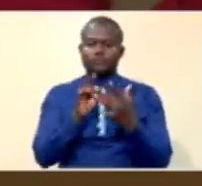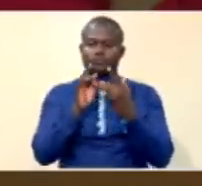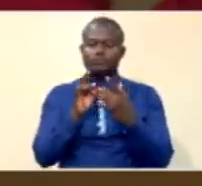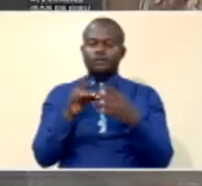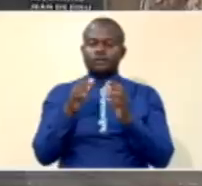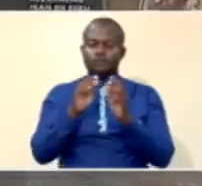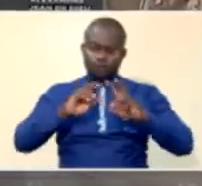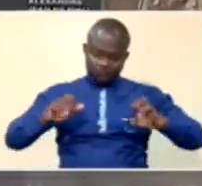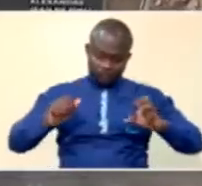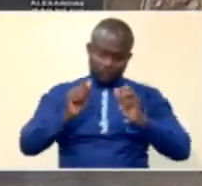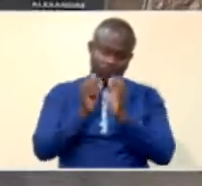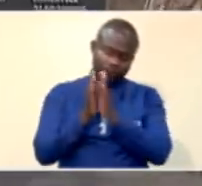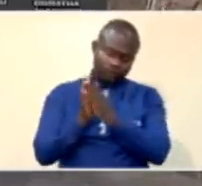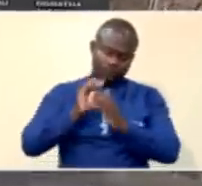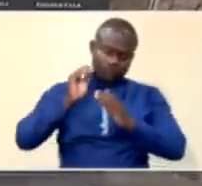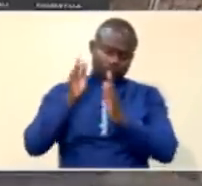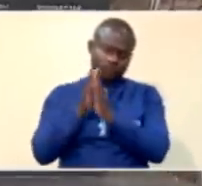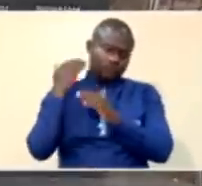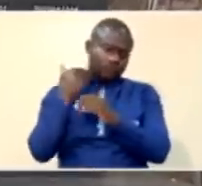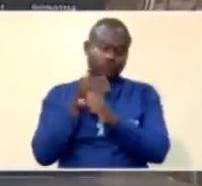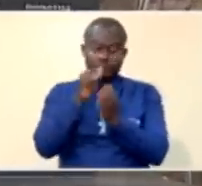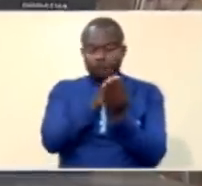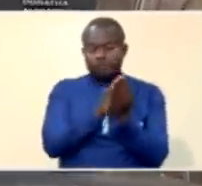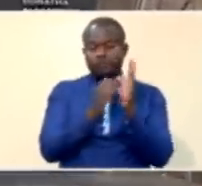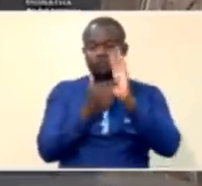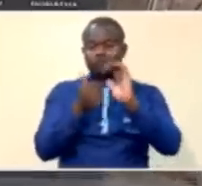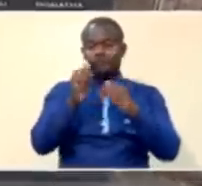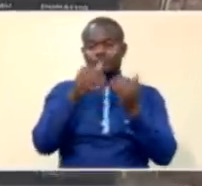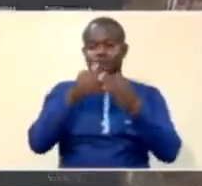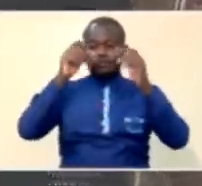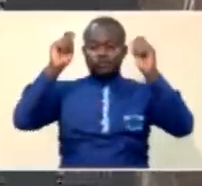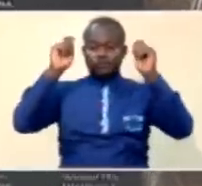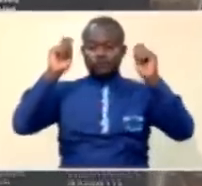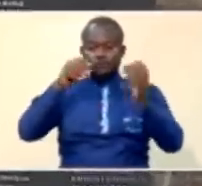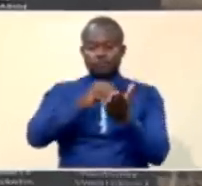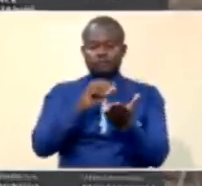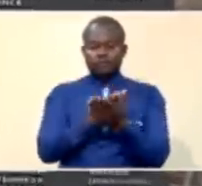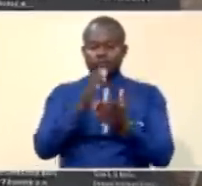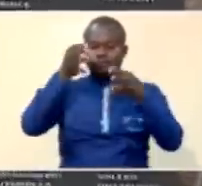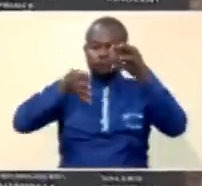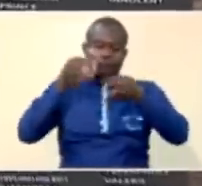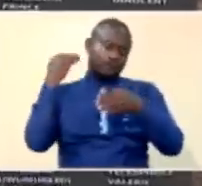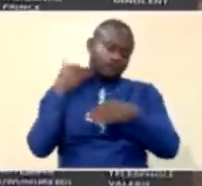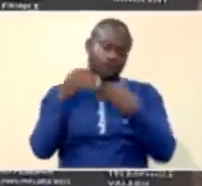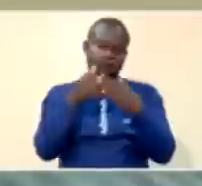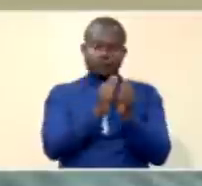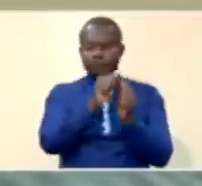kubungabunga amateka ya Jenoside no kubika hifashishijwe ikoranabuhanga ibimenyetso byayo, ubuhamya, inyandiko z'imanza za Jenoside